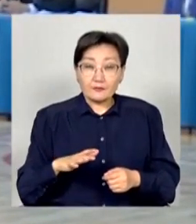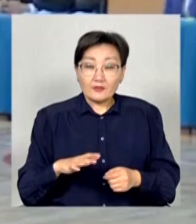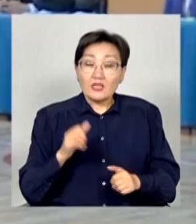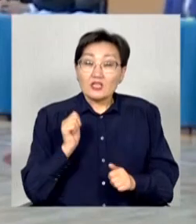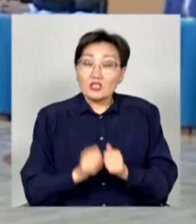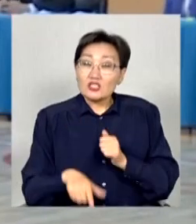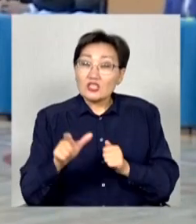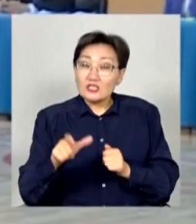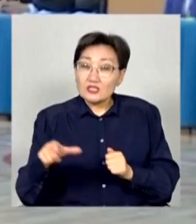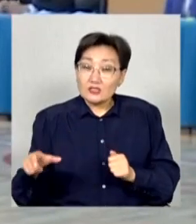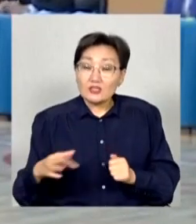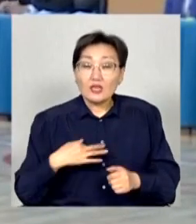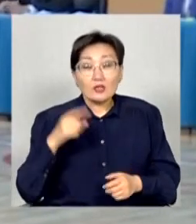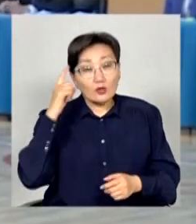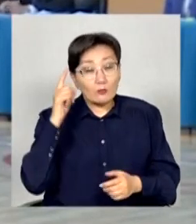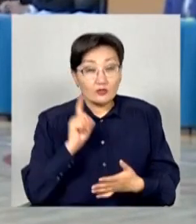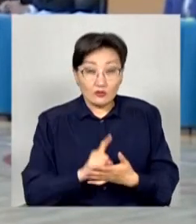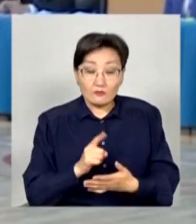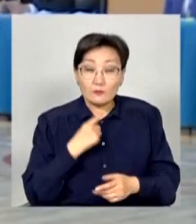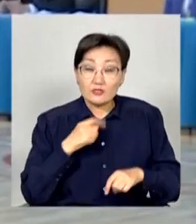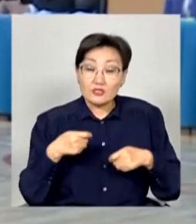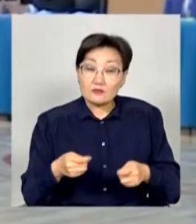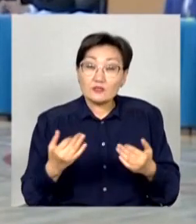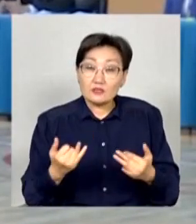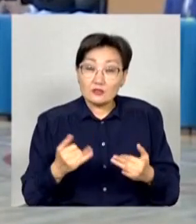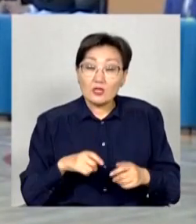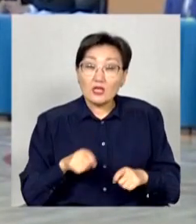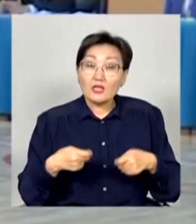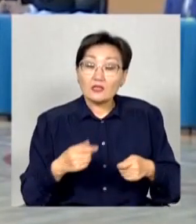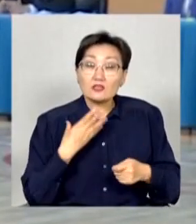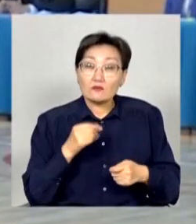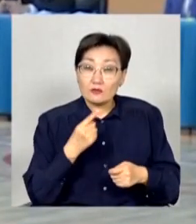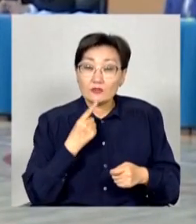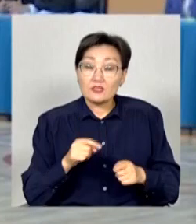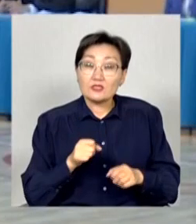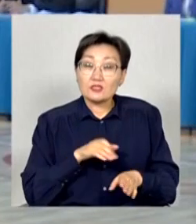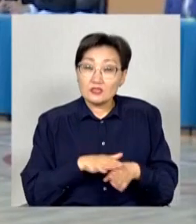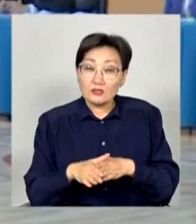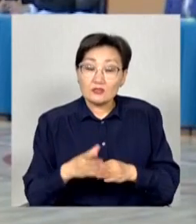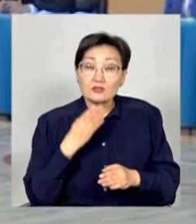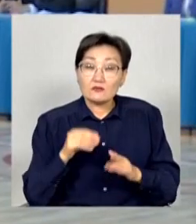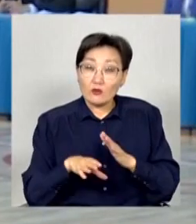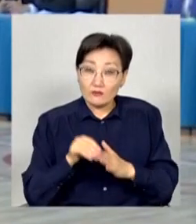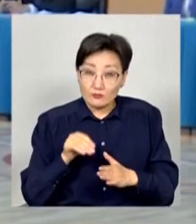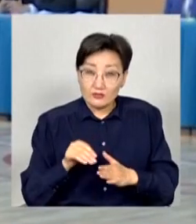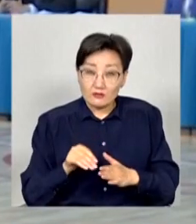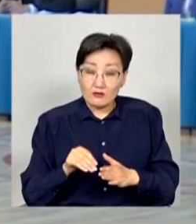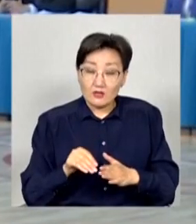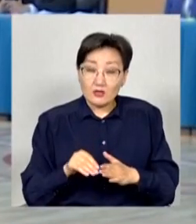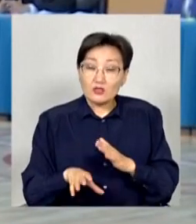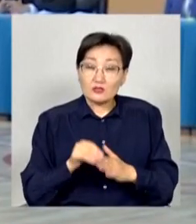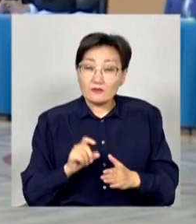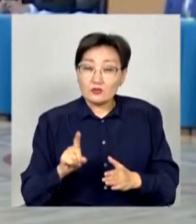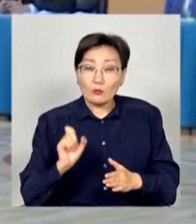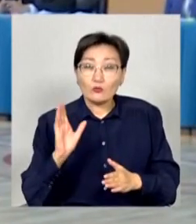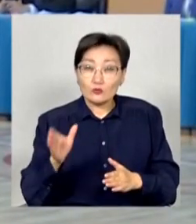Каждый гражданин, я думаю, должен проголосовать сегодня, отдать свой голос, сделать свой выбор. Выбор за